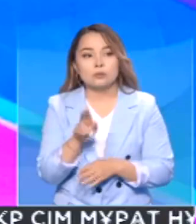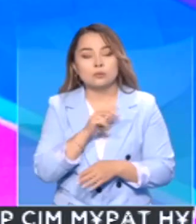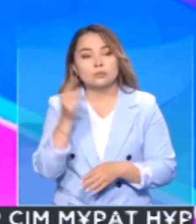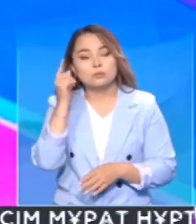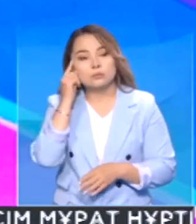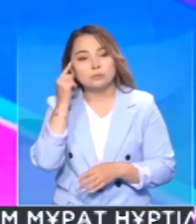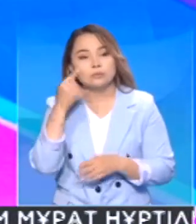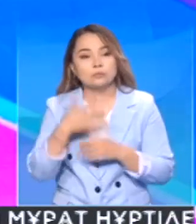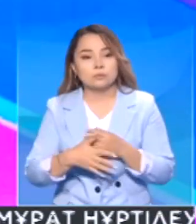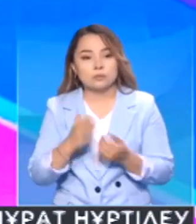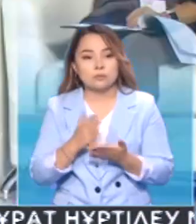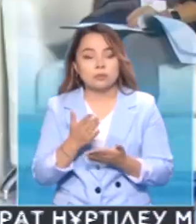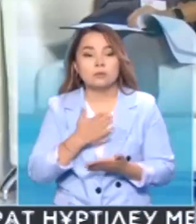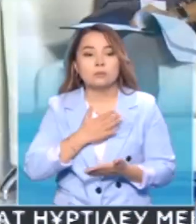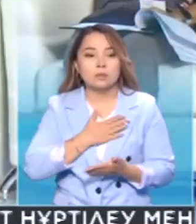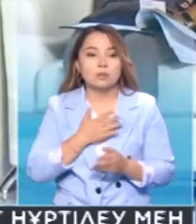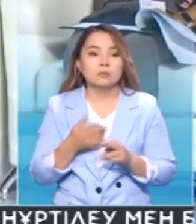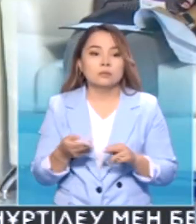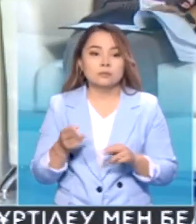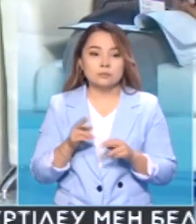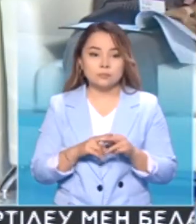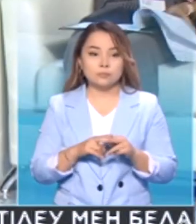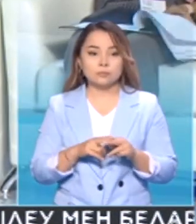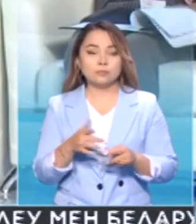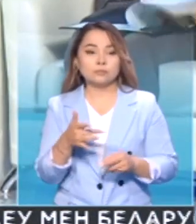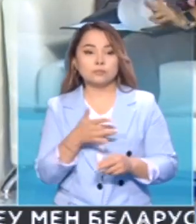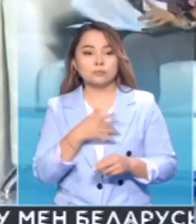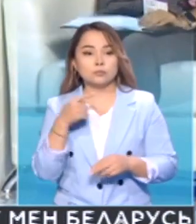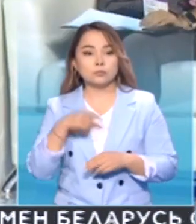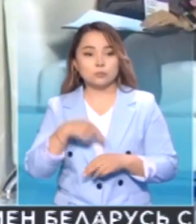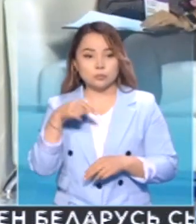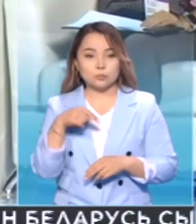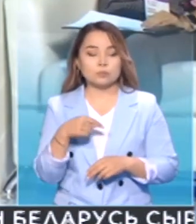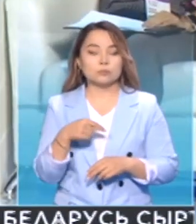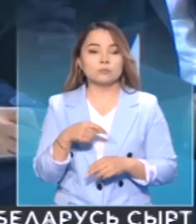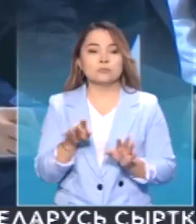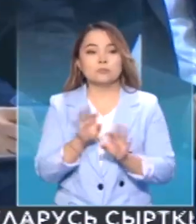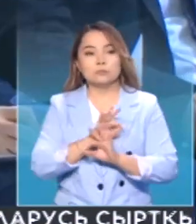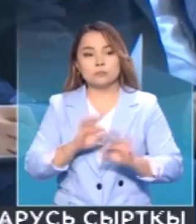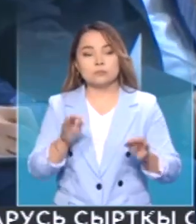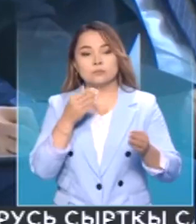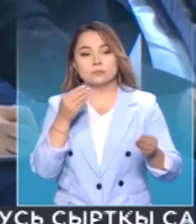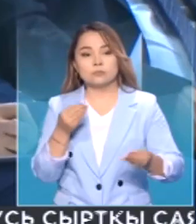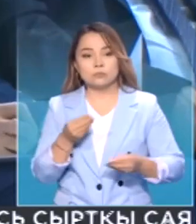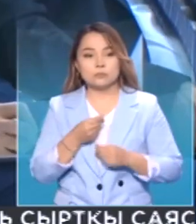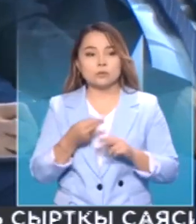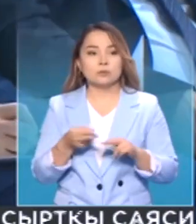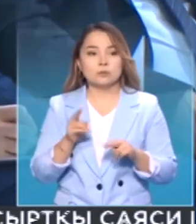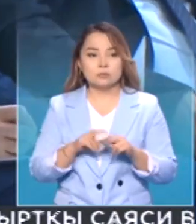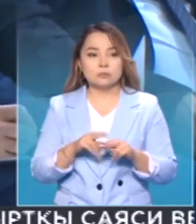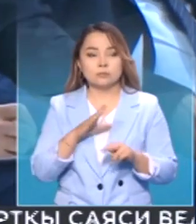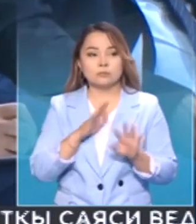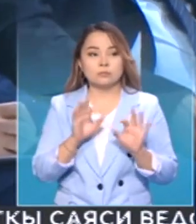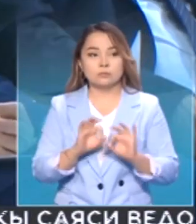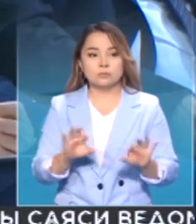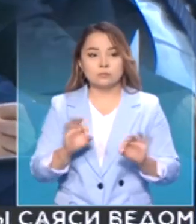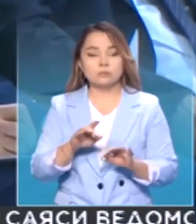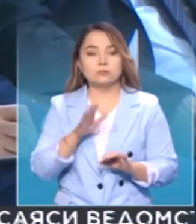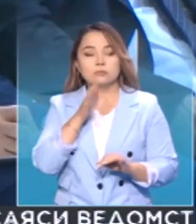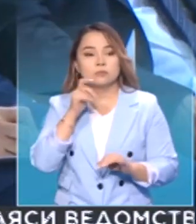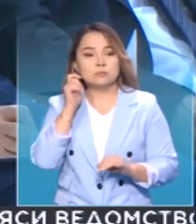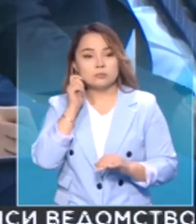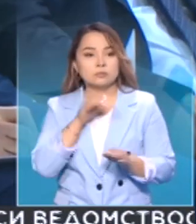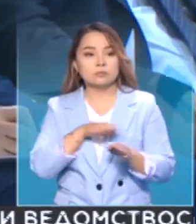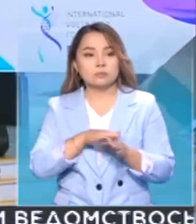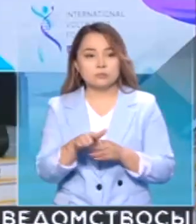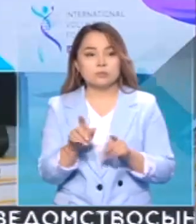деп түсініп жатамыз. Маған жүрегіме жеткен және де бір өте керемет ерекше әсер алған осы болды, себебі жасы жетсе де